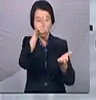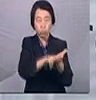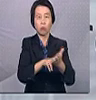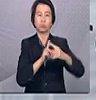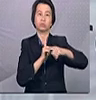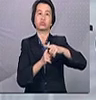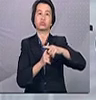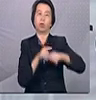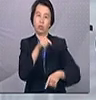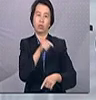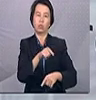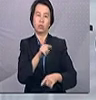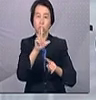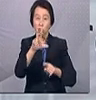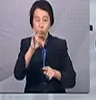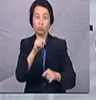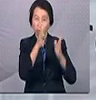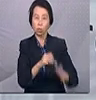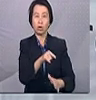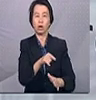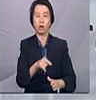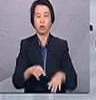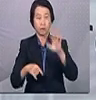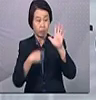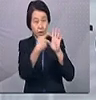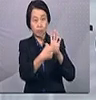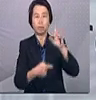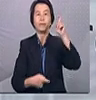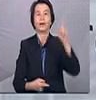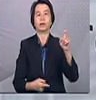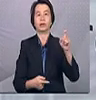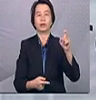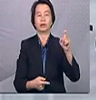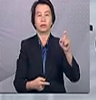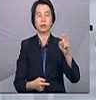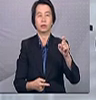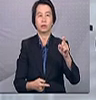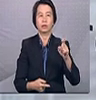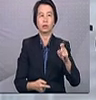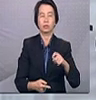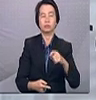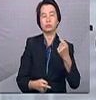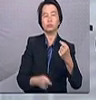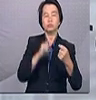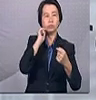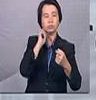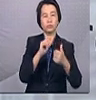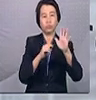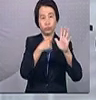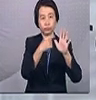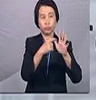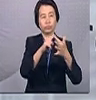positif COVID-19, di mana terdapat 5 kes kematian, iaitu kes 1031,